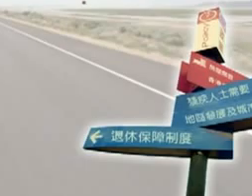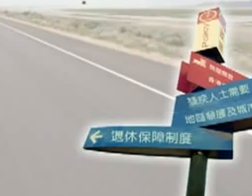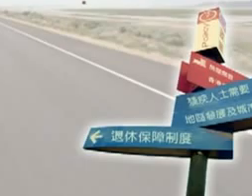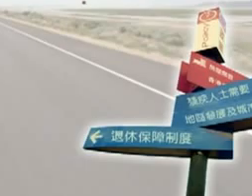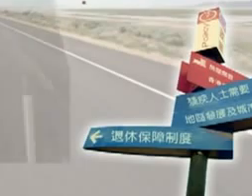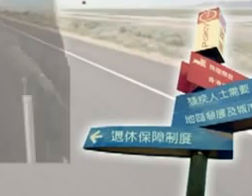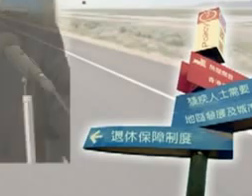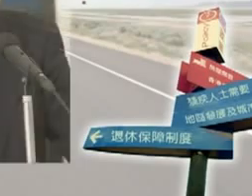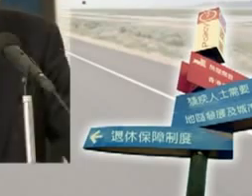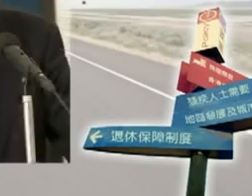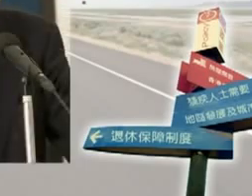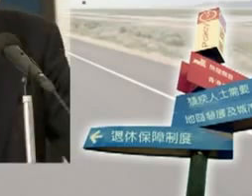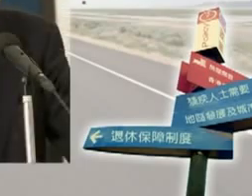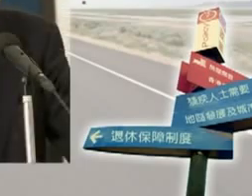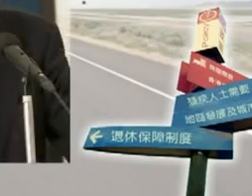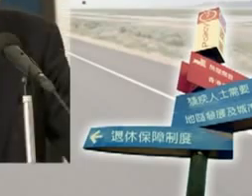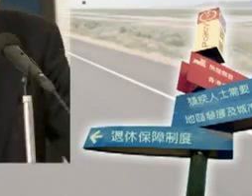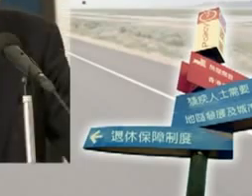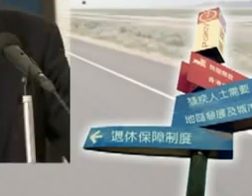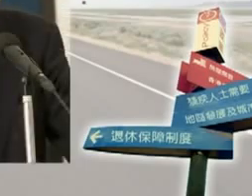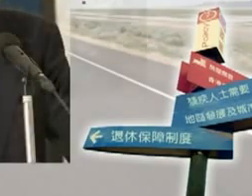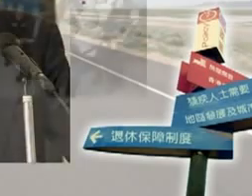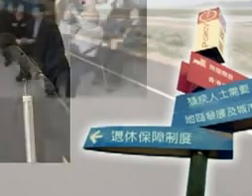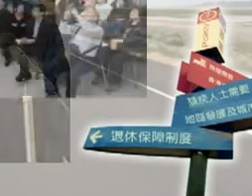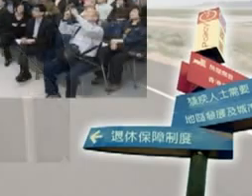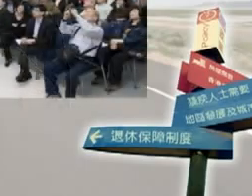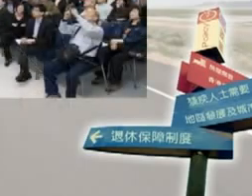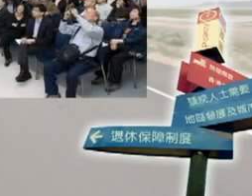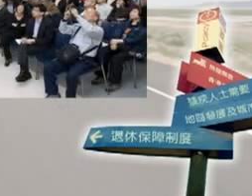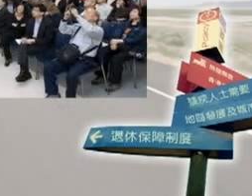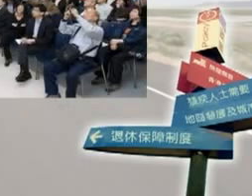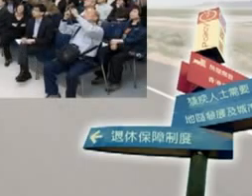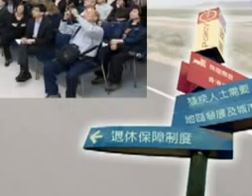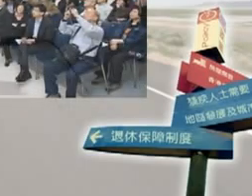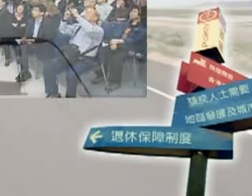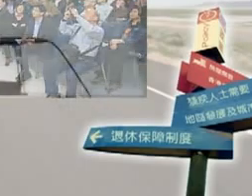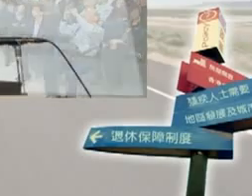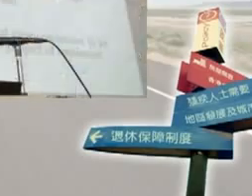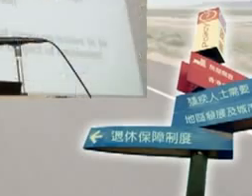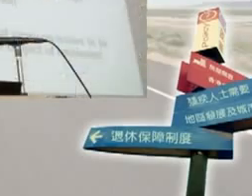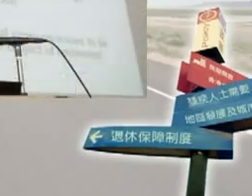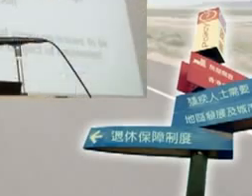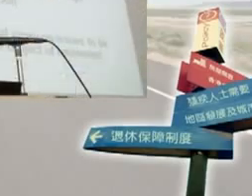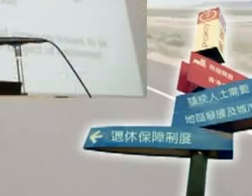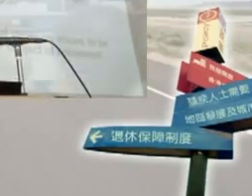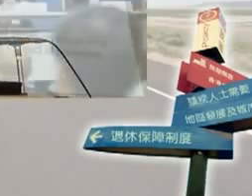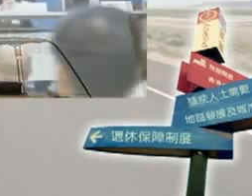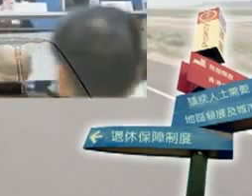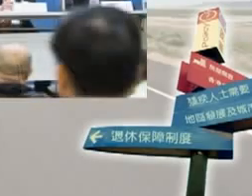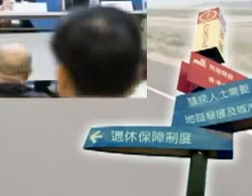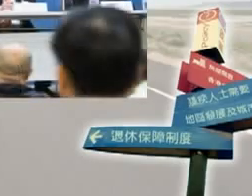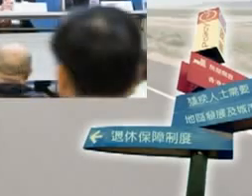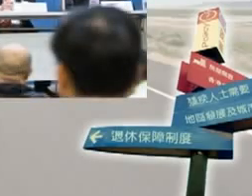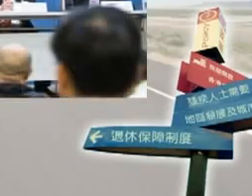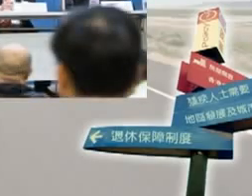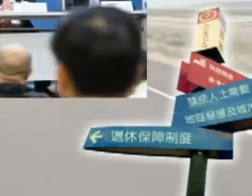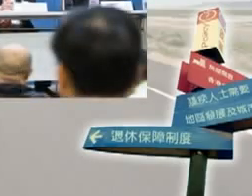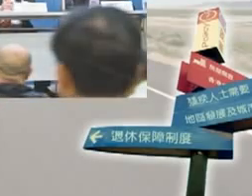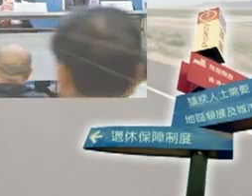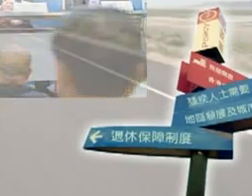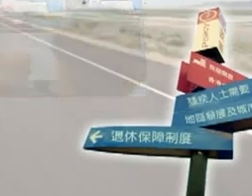题制作了一共8集的专辑，并请来来自各界界别的嘉宾就这个问题进行深入讨